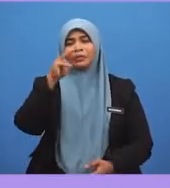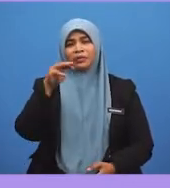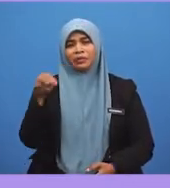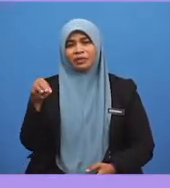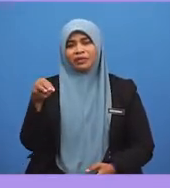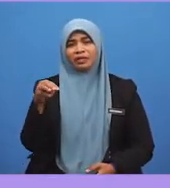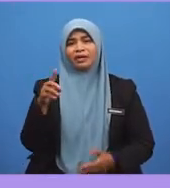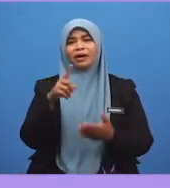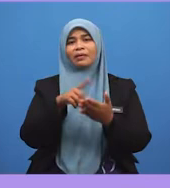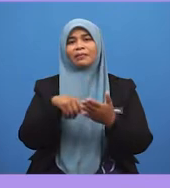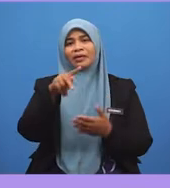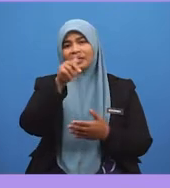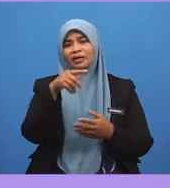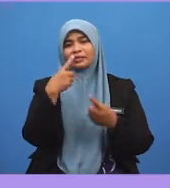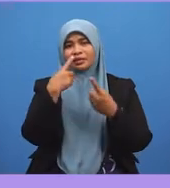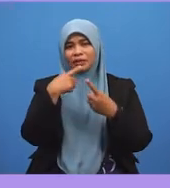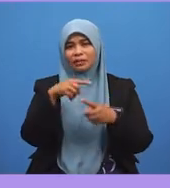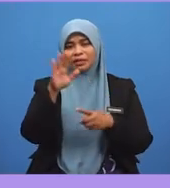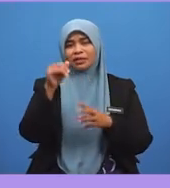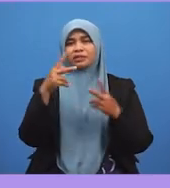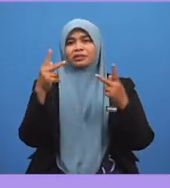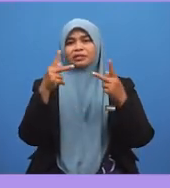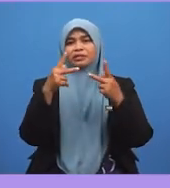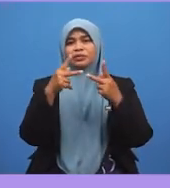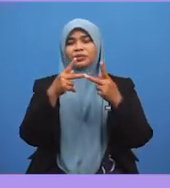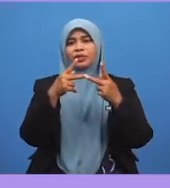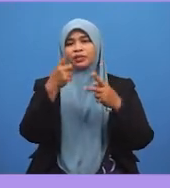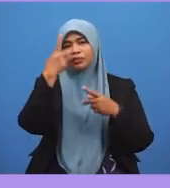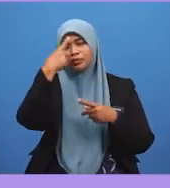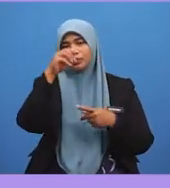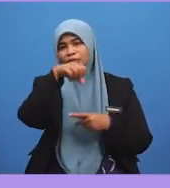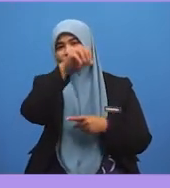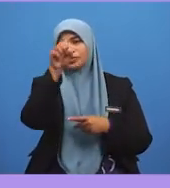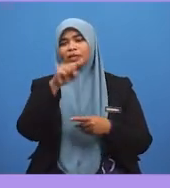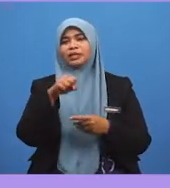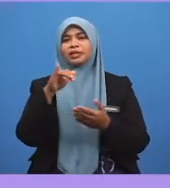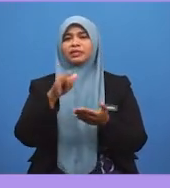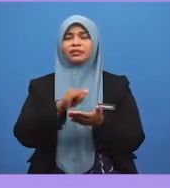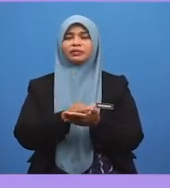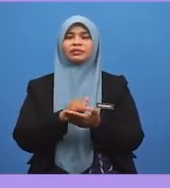Murid-murid, apakah jawapan yang sesuai bagi soalan tersebut?